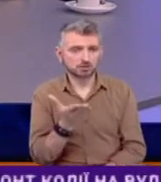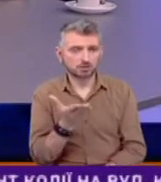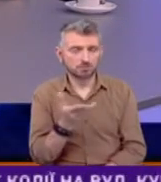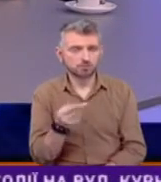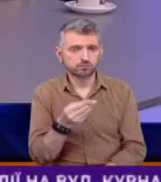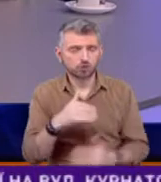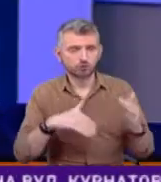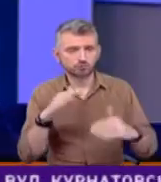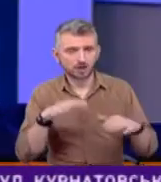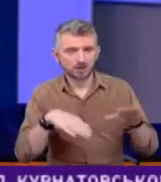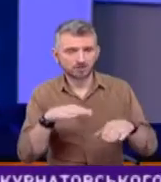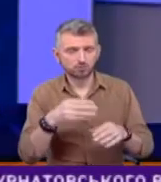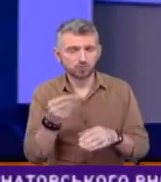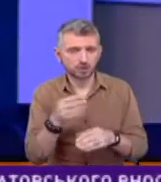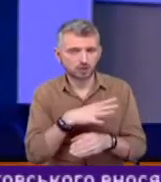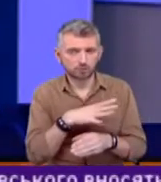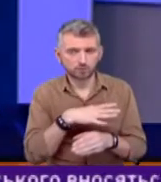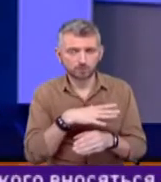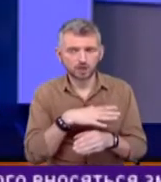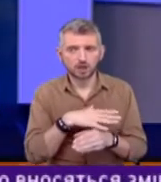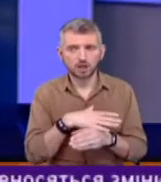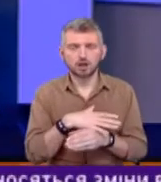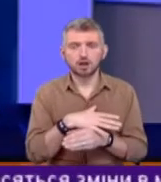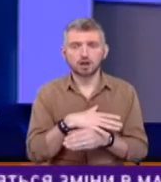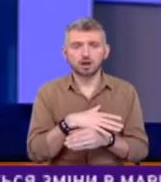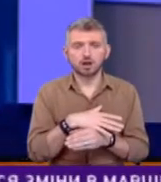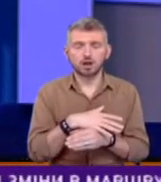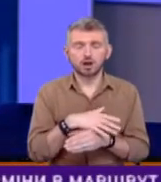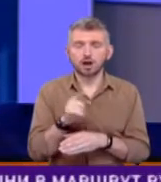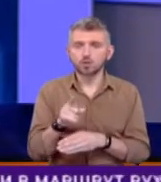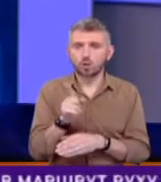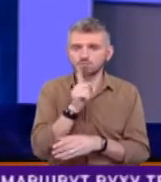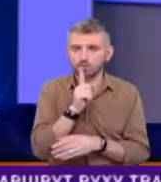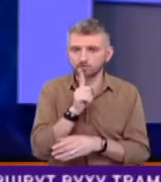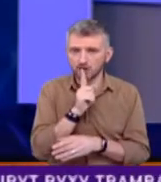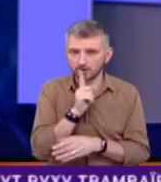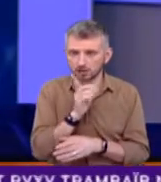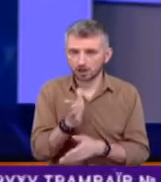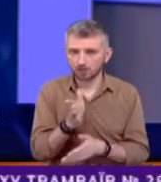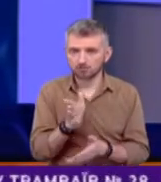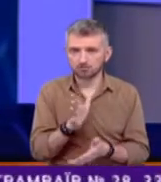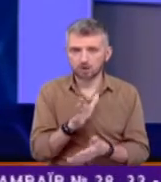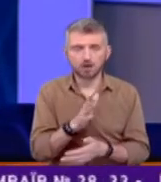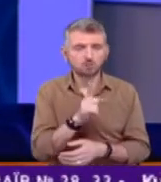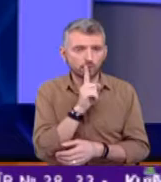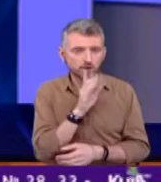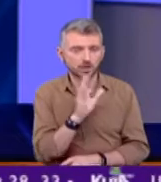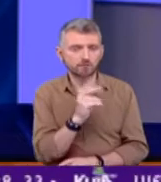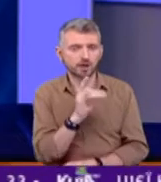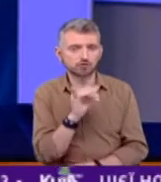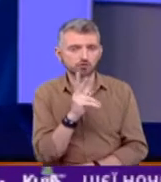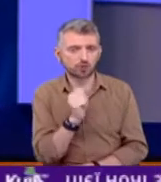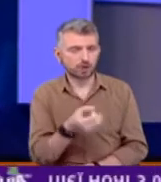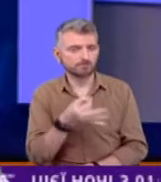не входив. Тобто рейтинги Порошенка ділилися між Вакарчуком. Так, тобто його мовчанка ви маєте на увазі? Так, мовчанка Вакарчука, вона грає на